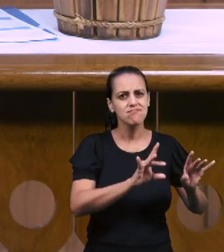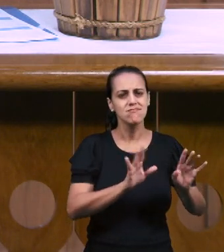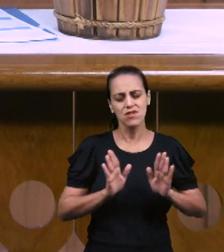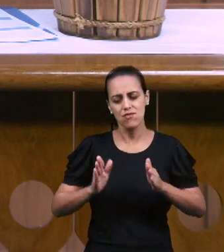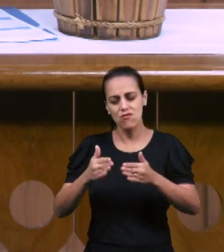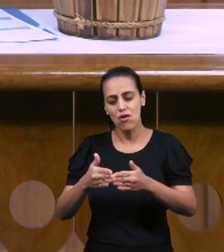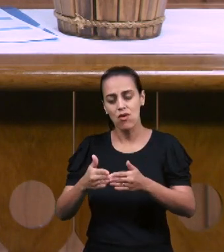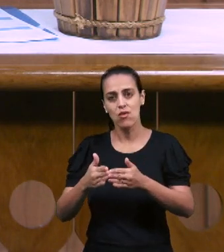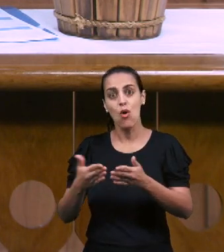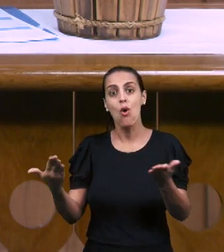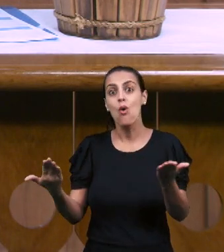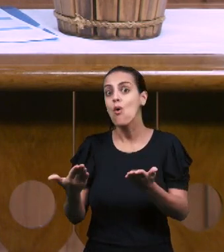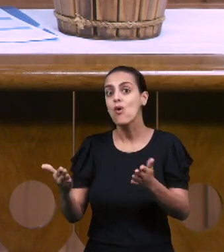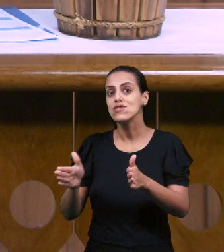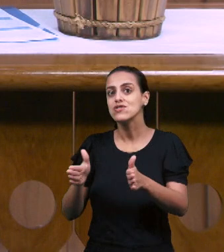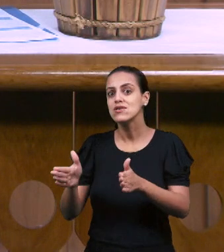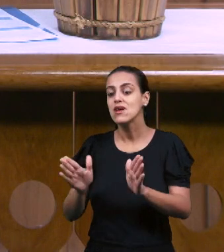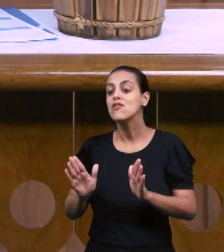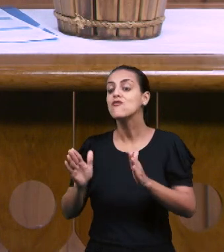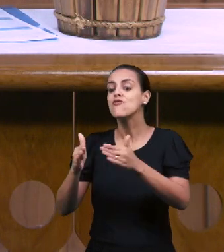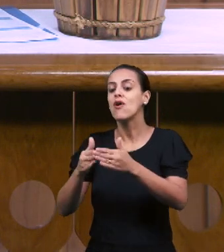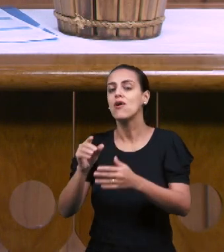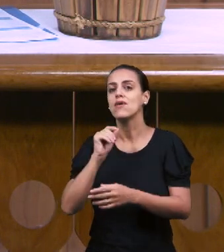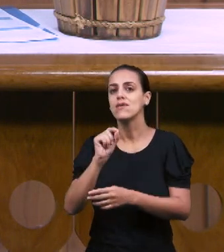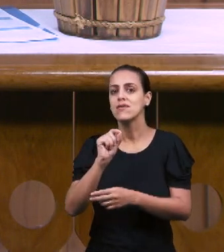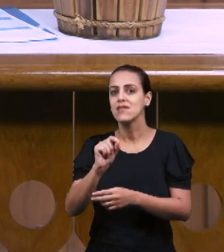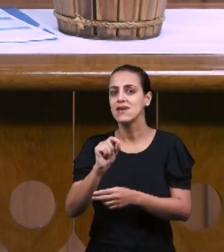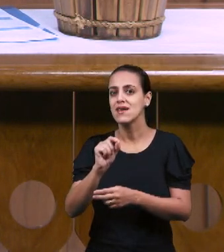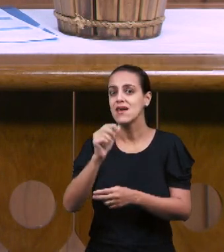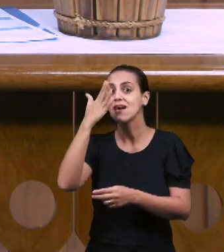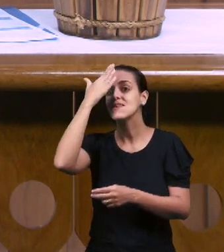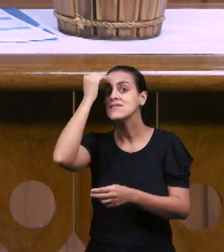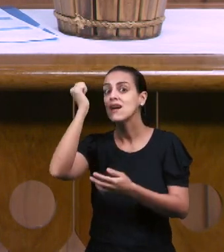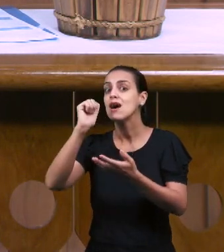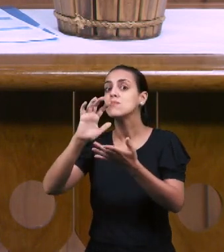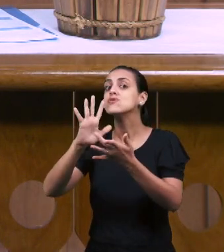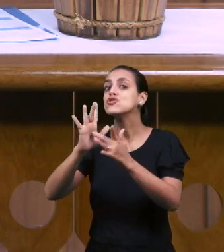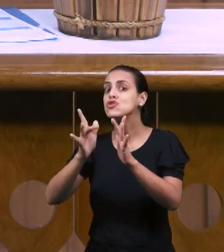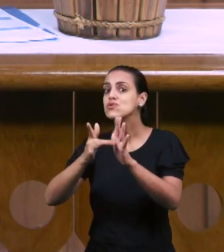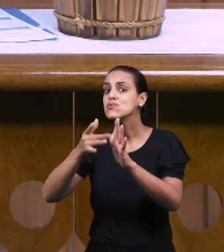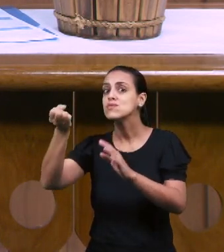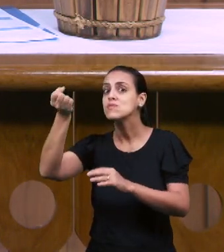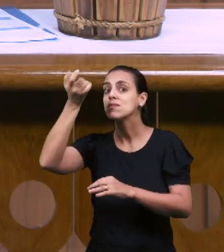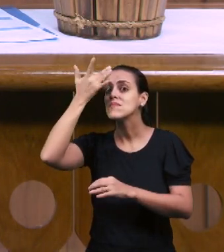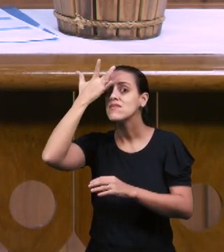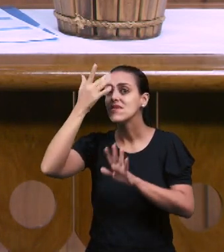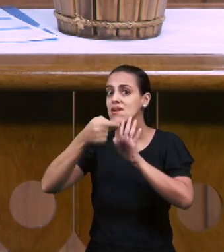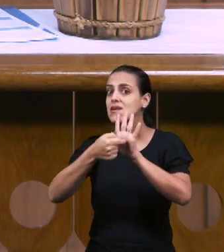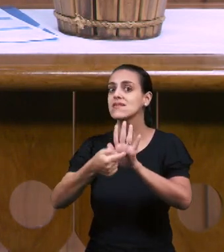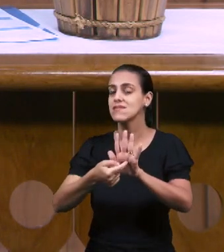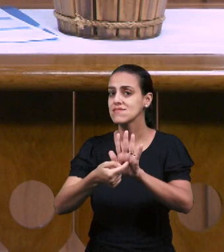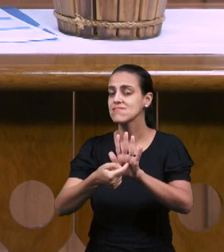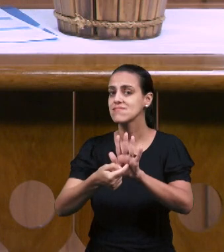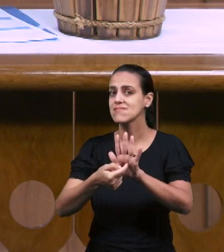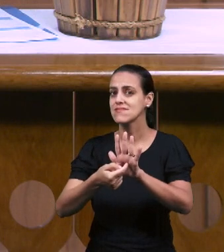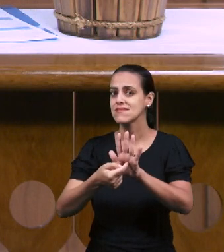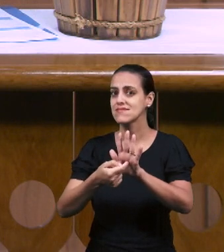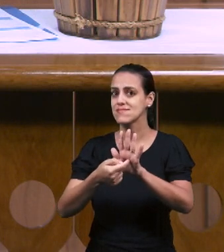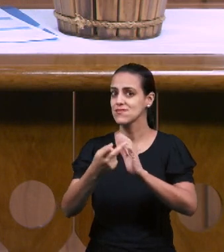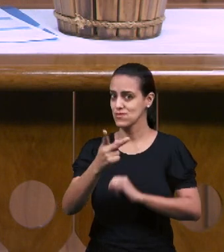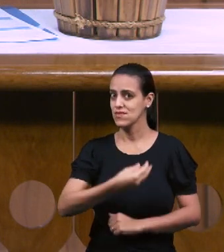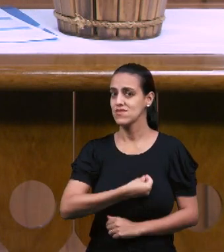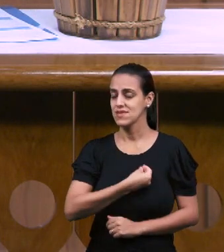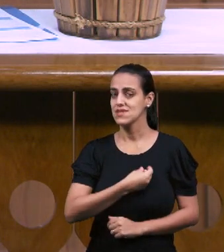est la grande observation? C'est de savoir si Jésus se révèle, savoir si Jésus est